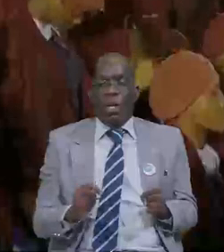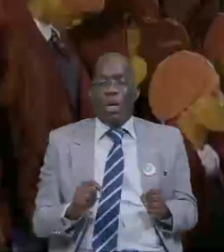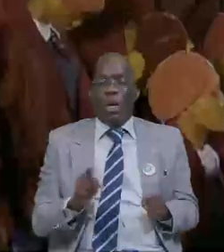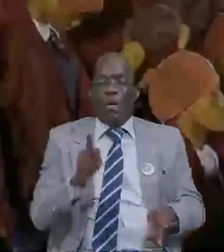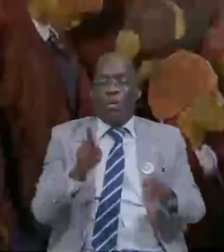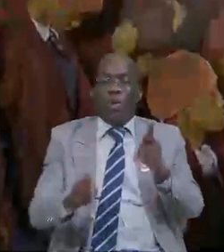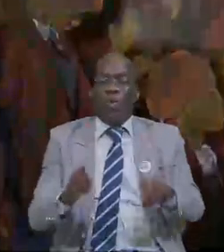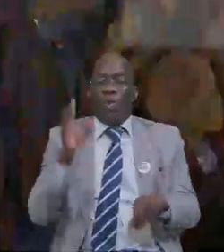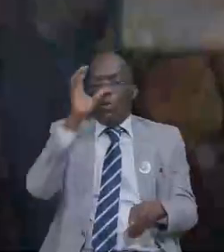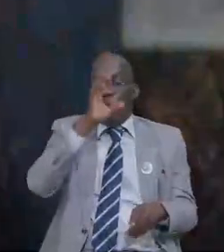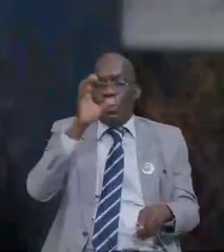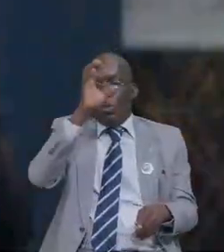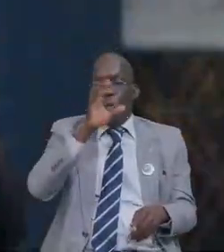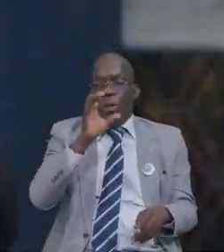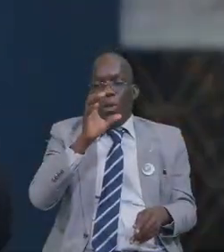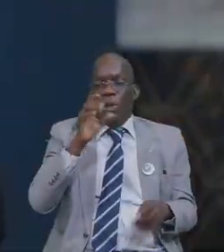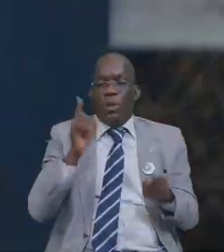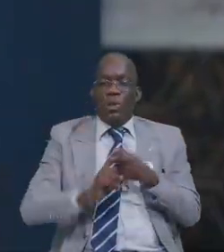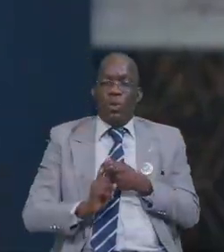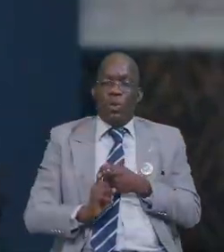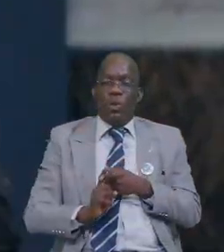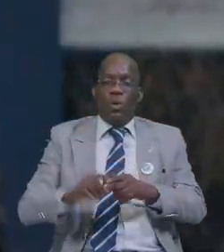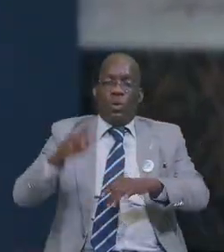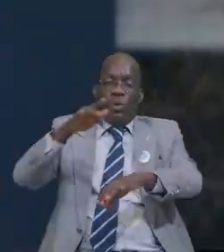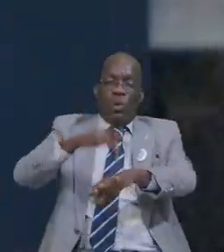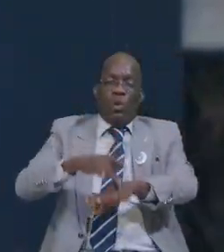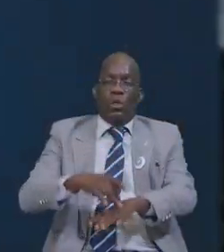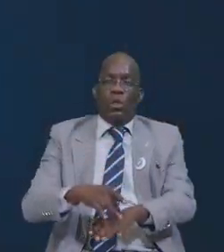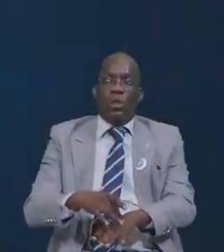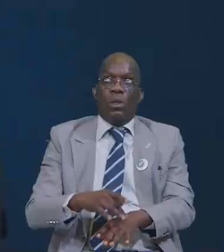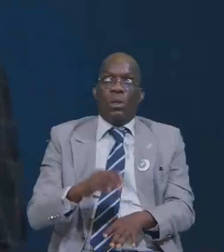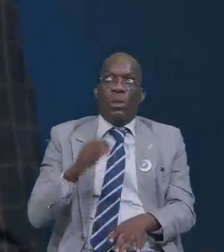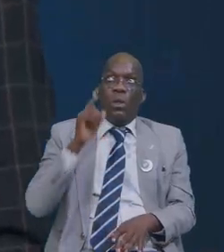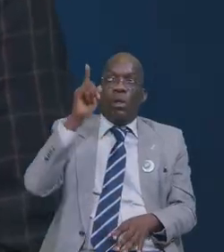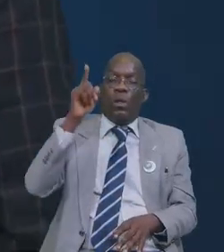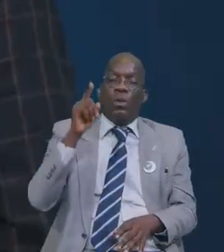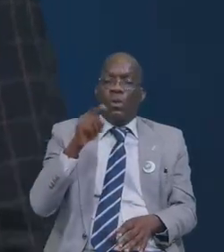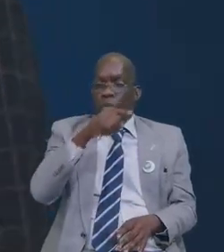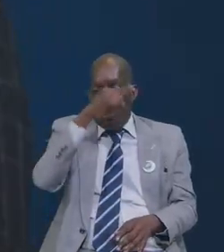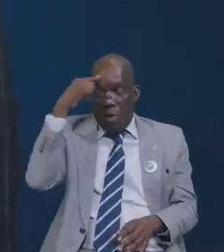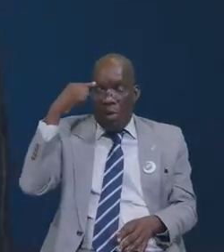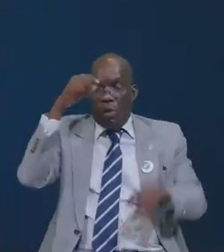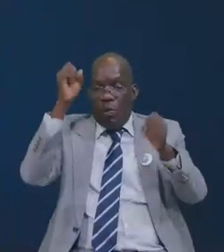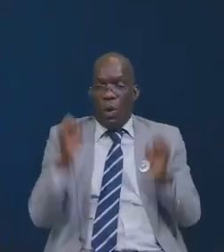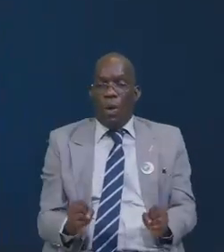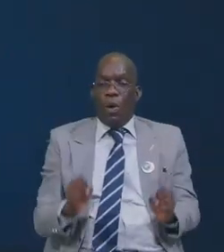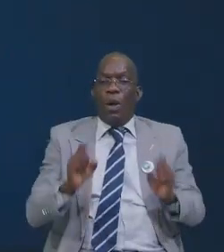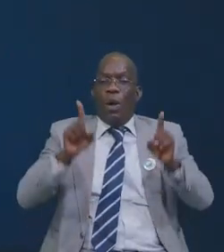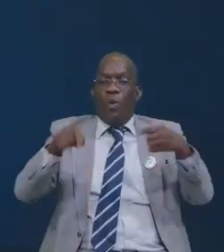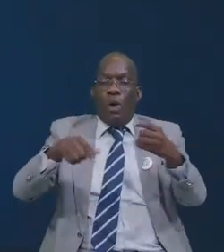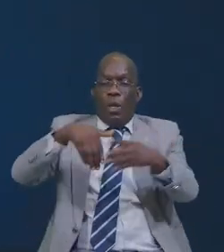La foule cherche à le toucher parce qu'une force sortait de